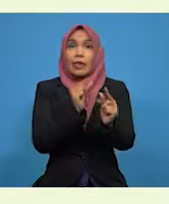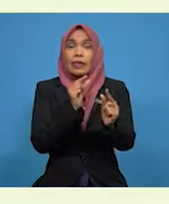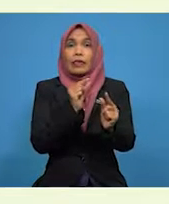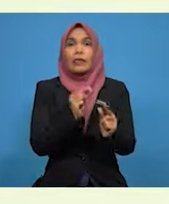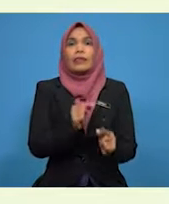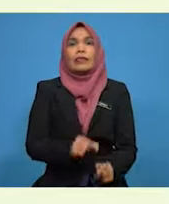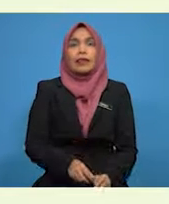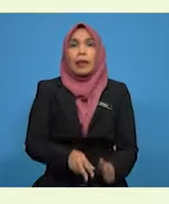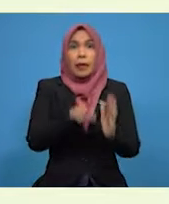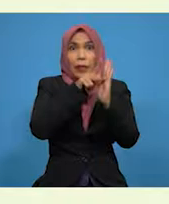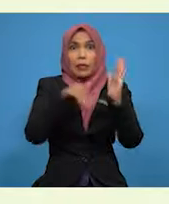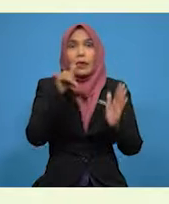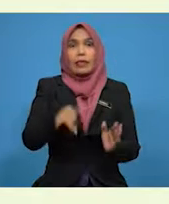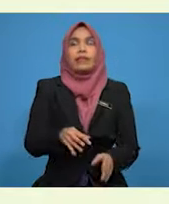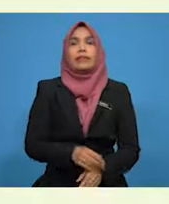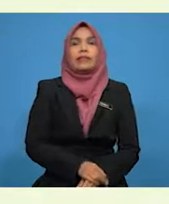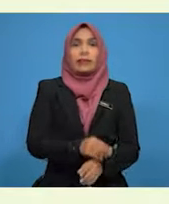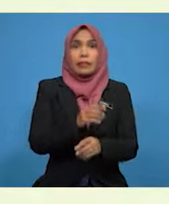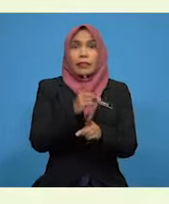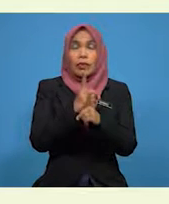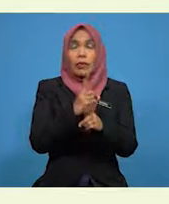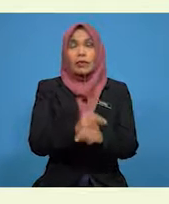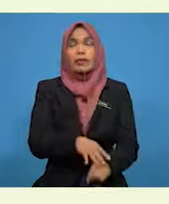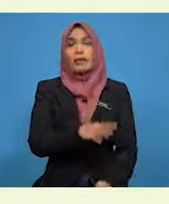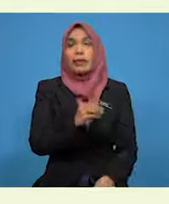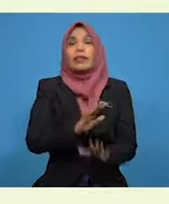Contohnya, waktu kerja dan kedatangan,